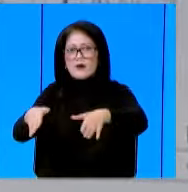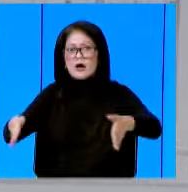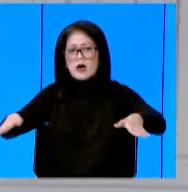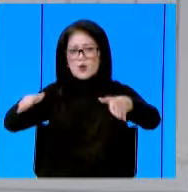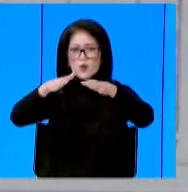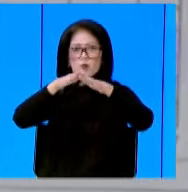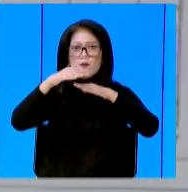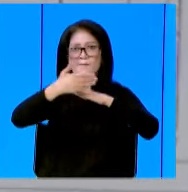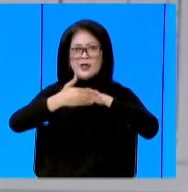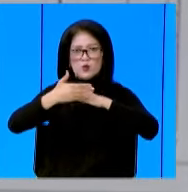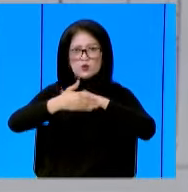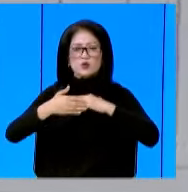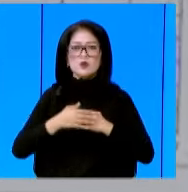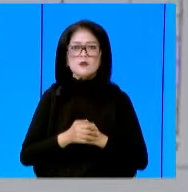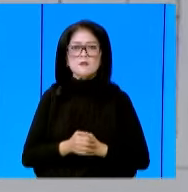perut gunung.